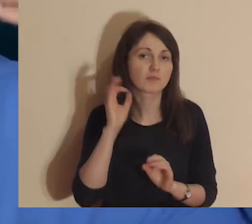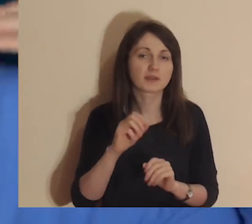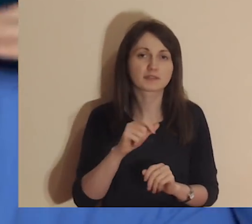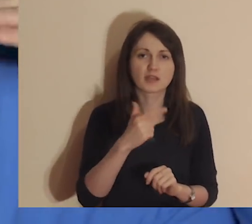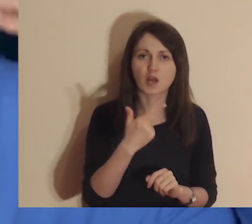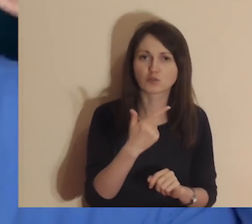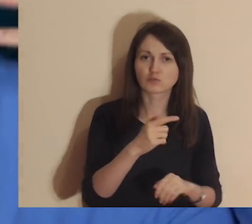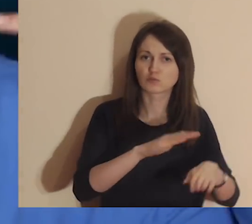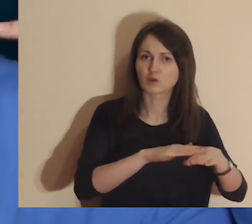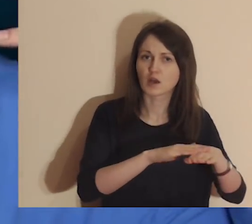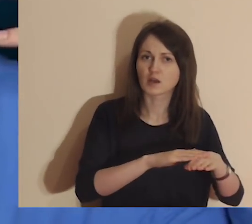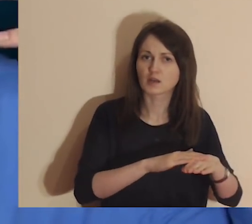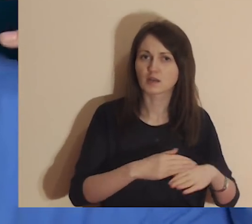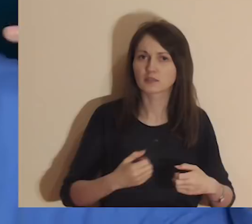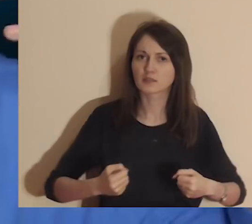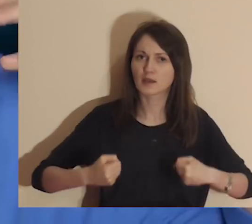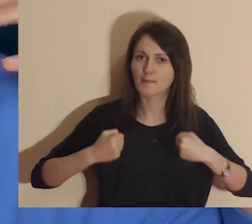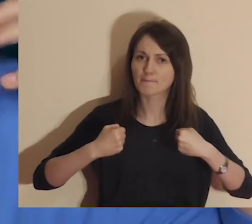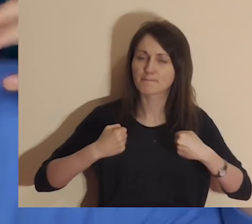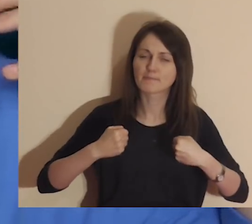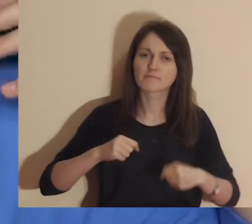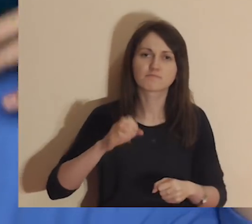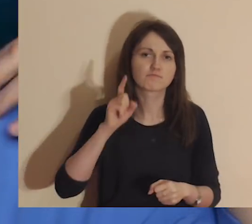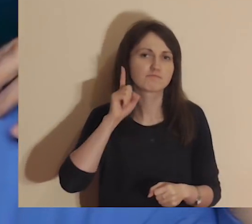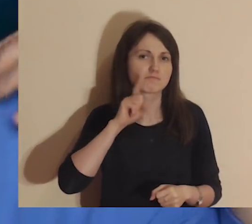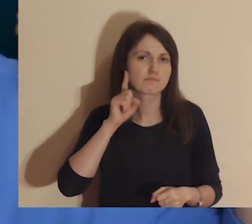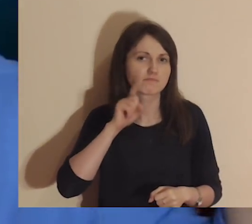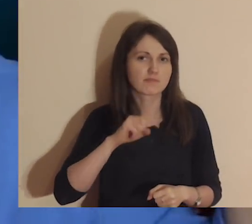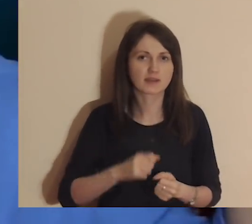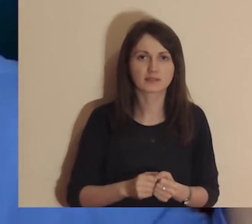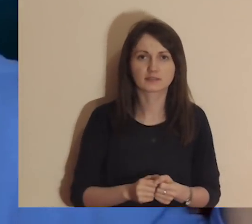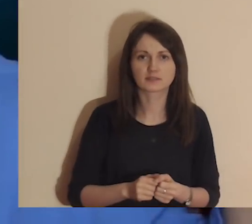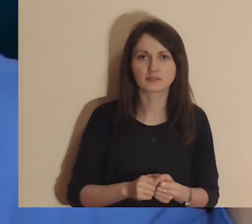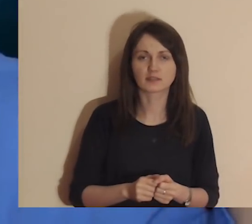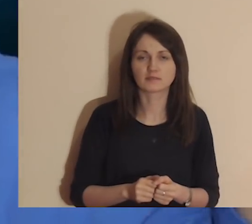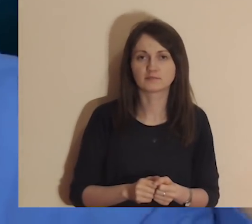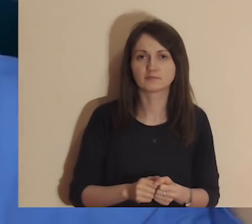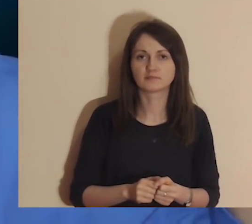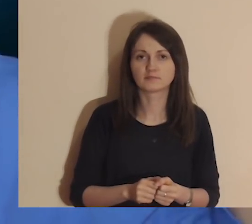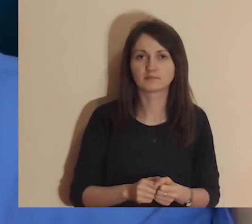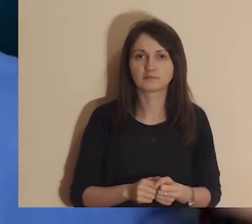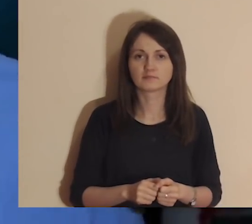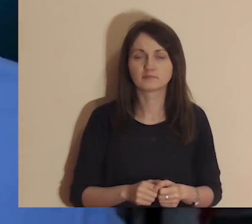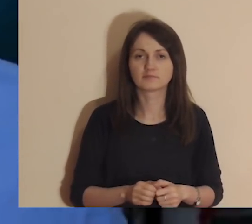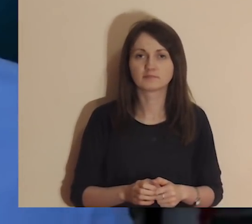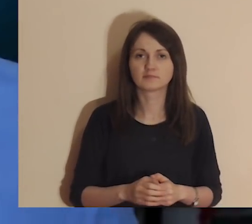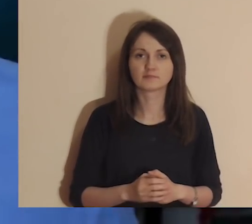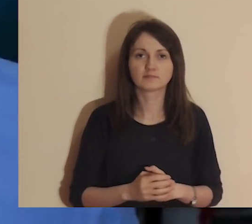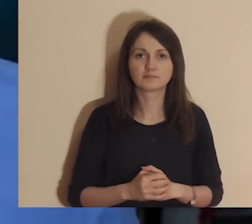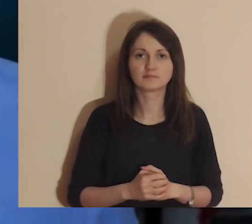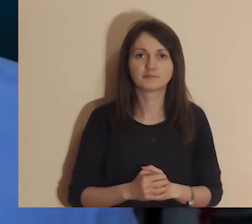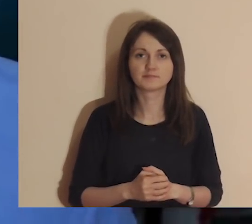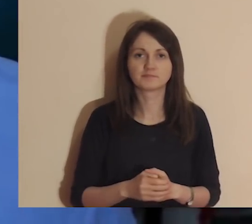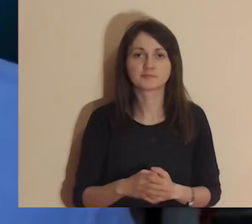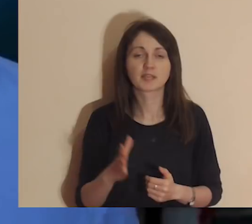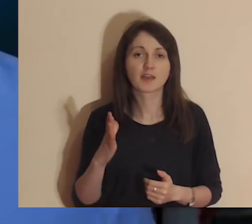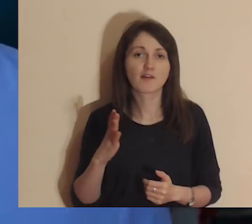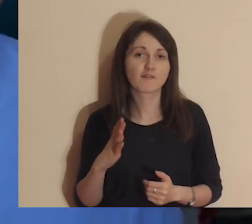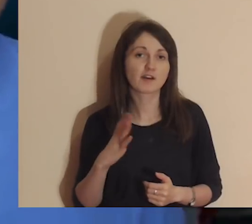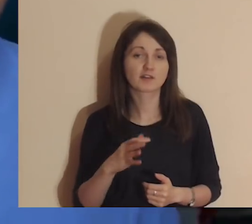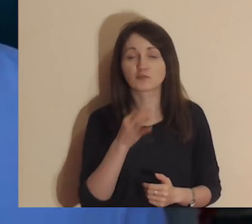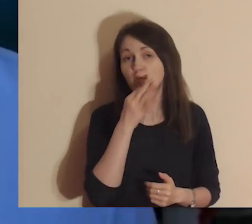po lewej stronie ta męska, twarda, silna ręka. Tu jest ta decyzyjna, a tu jest ta